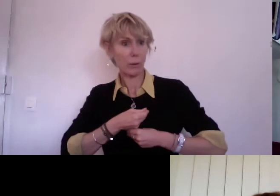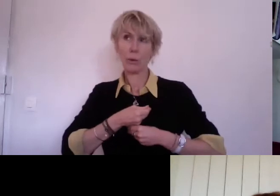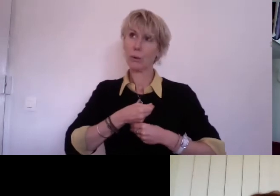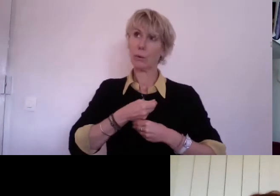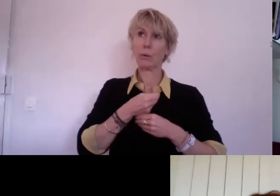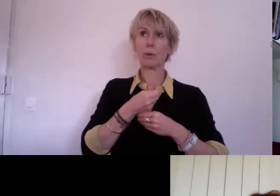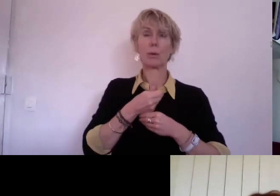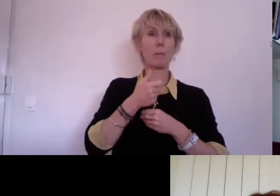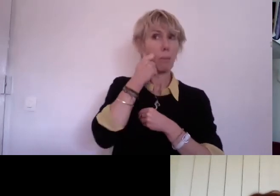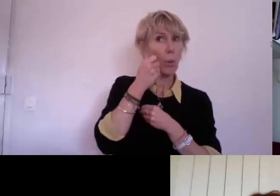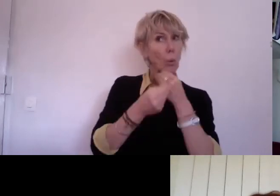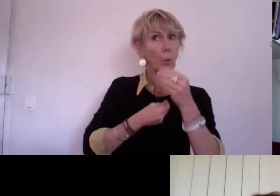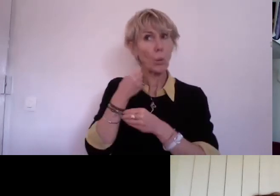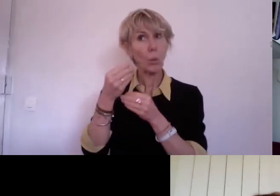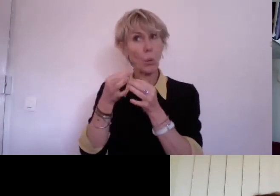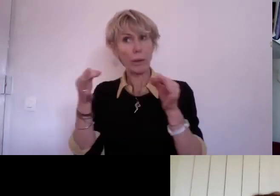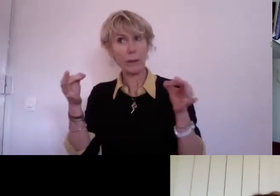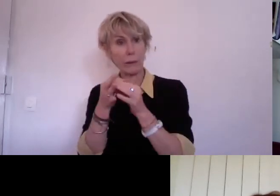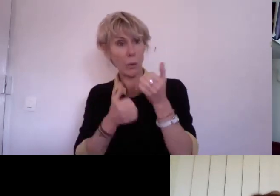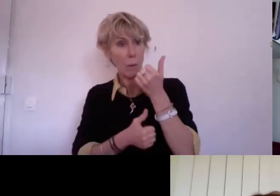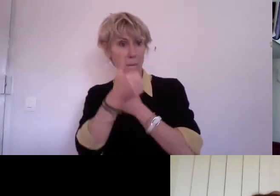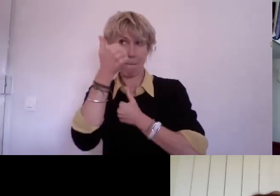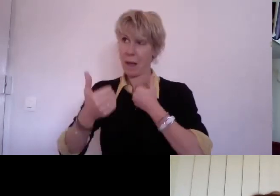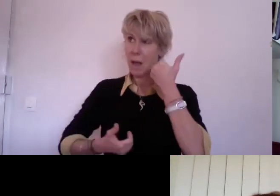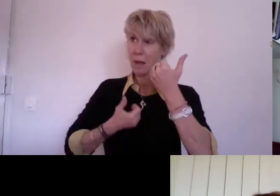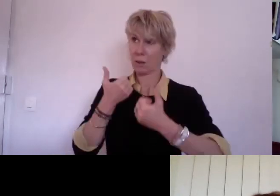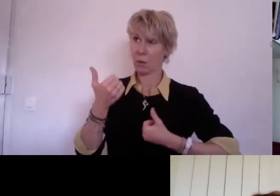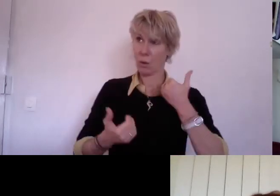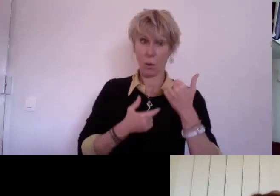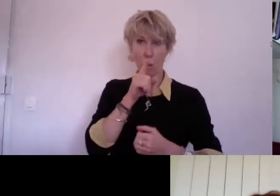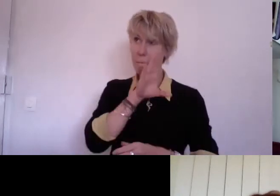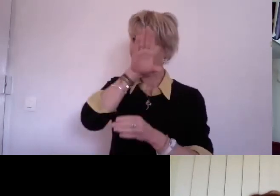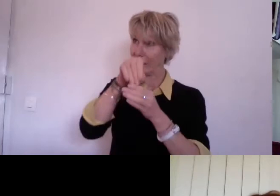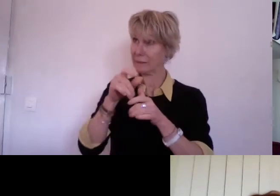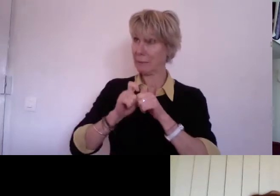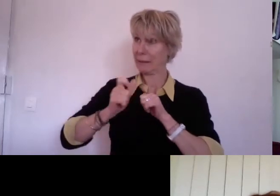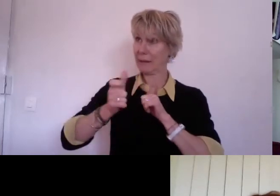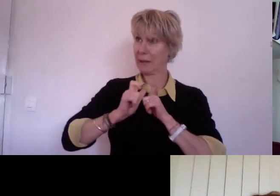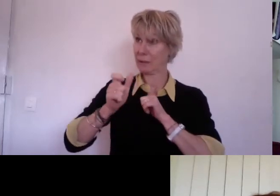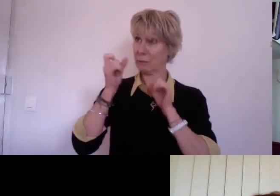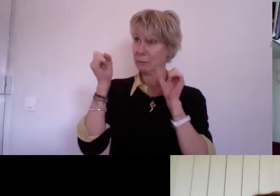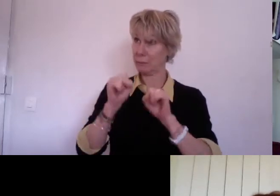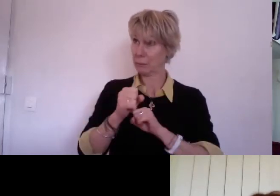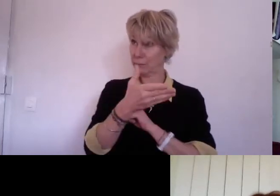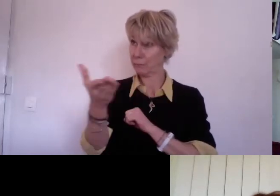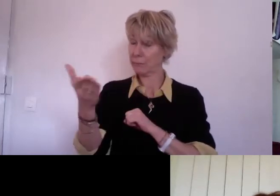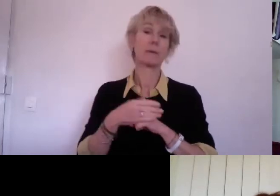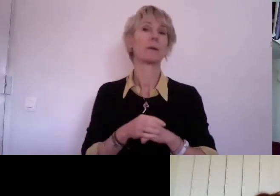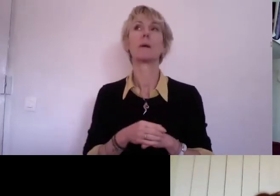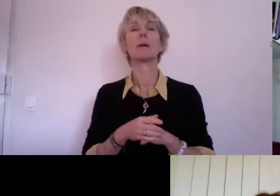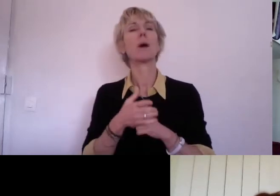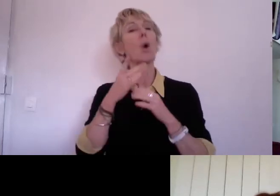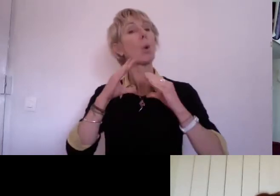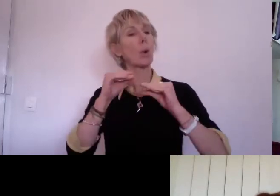sont acteurs de la visite. Ils interagissent et participent à la visite. Concrètement,